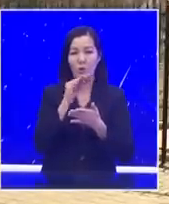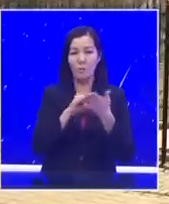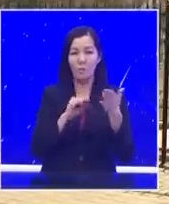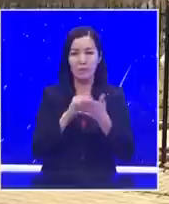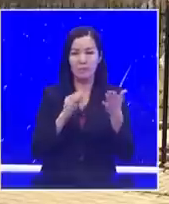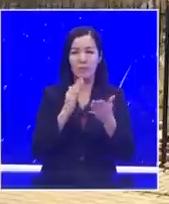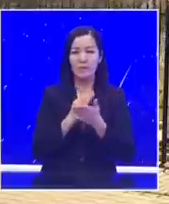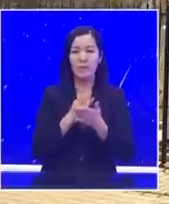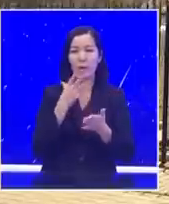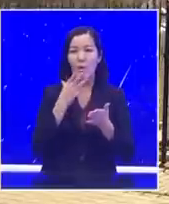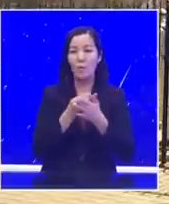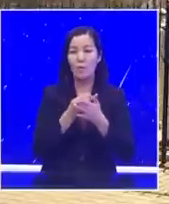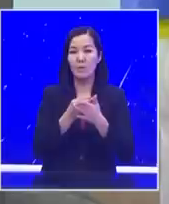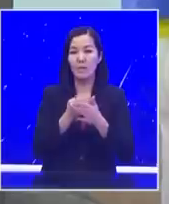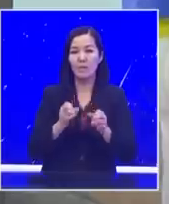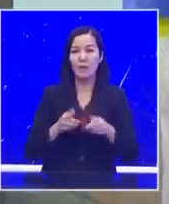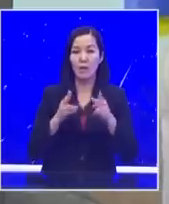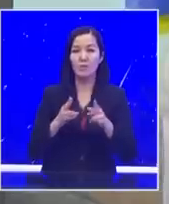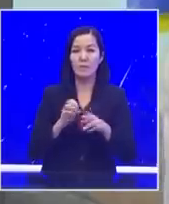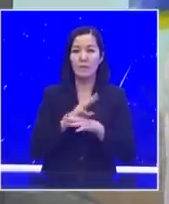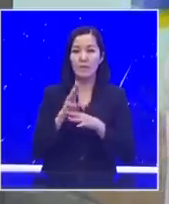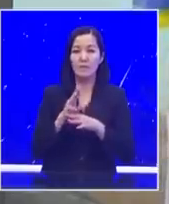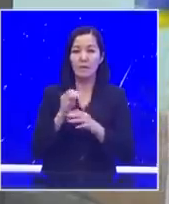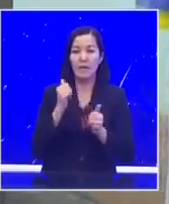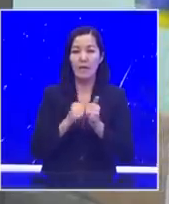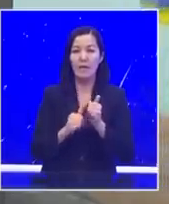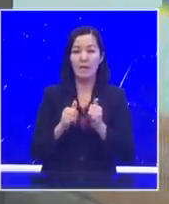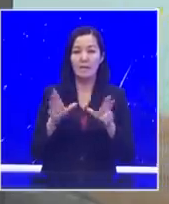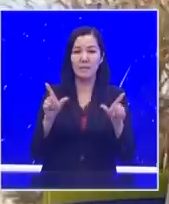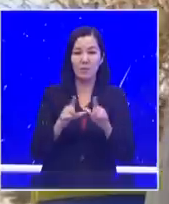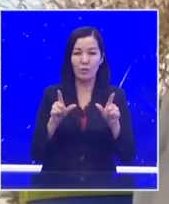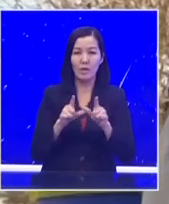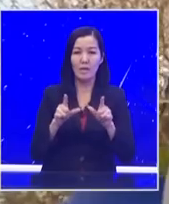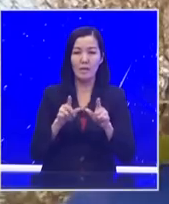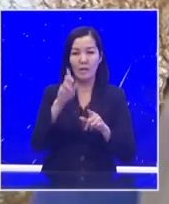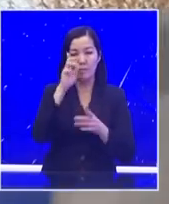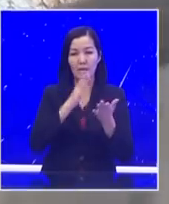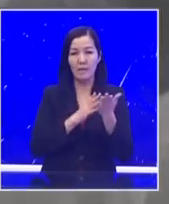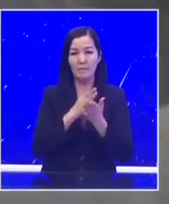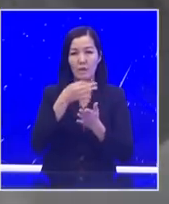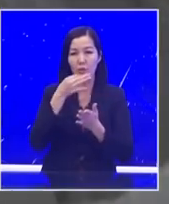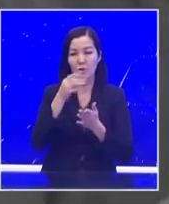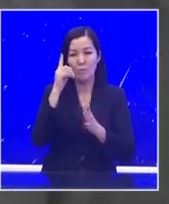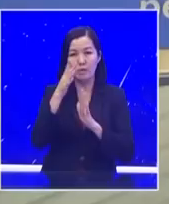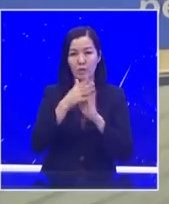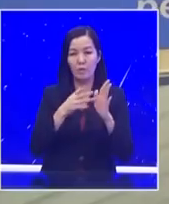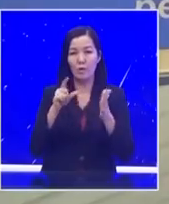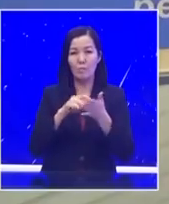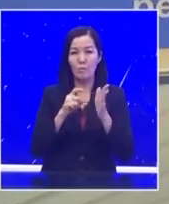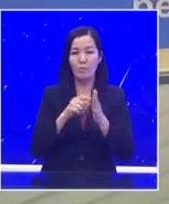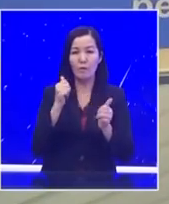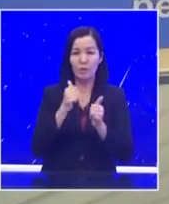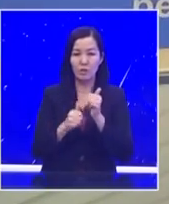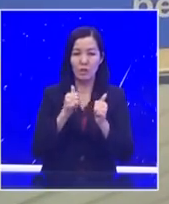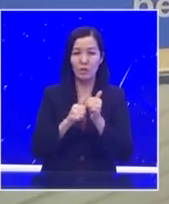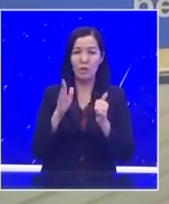қауіпсіздігін қамтамасыз ету мақсатында тұрғын үйлер, әр сауда орындары мен мемлекеттік қызметкерлер де жауапкершілікті түсініп, бөлмелерін жиі ылғалды